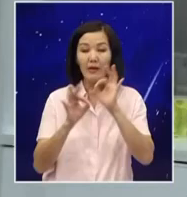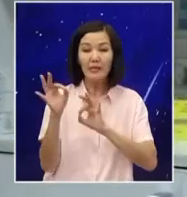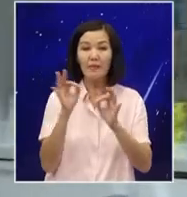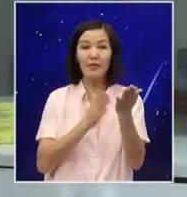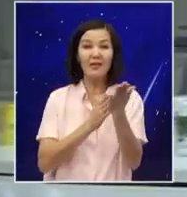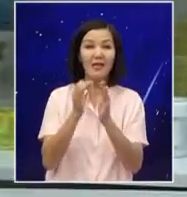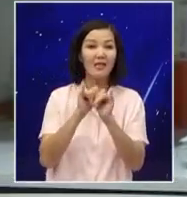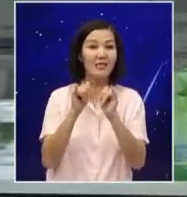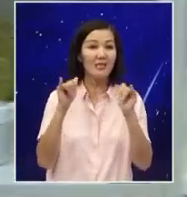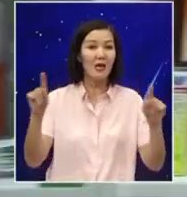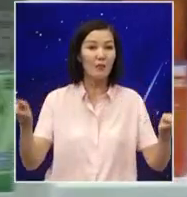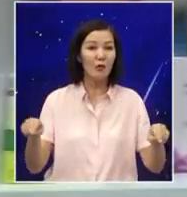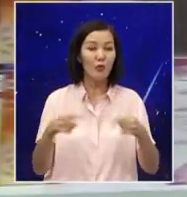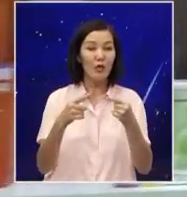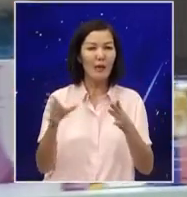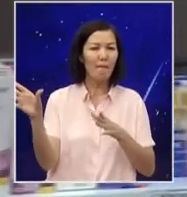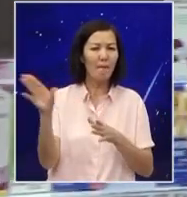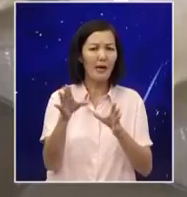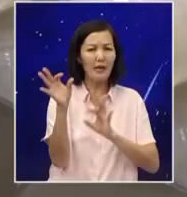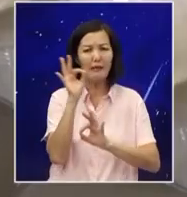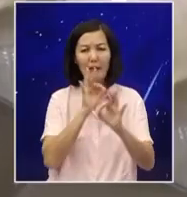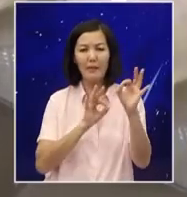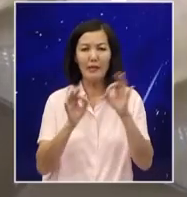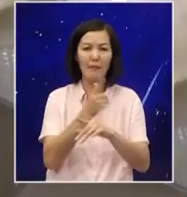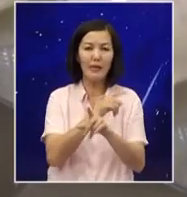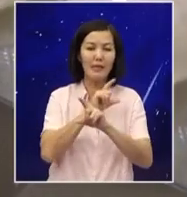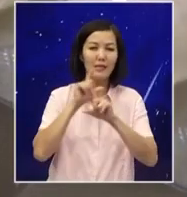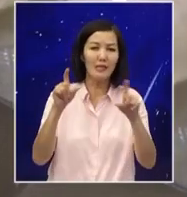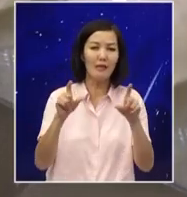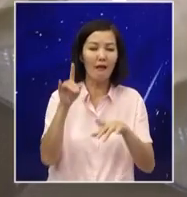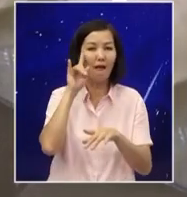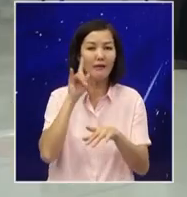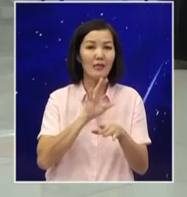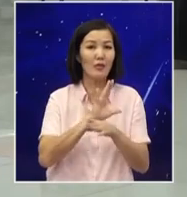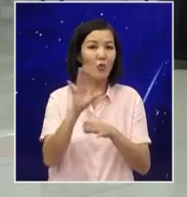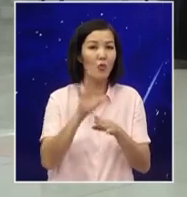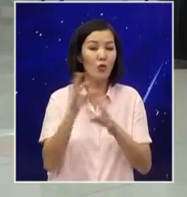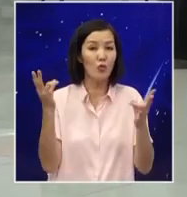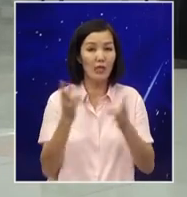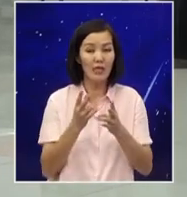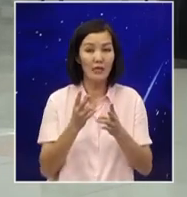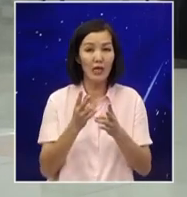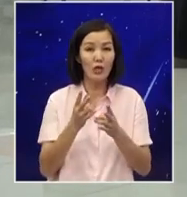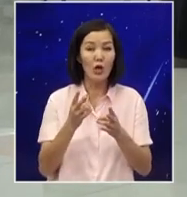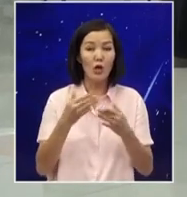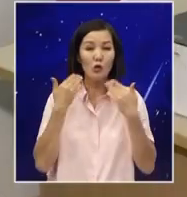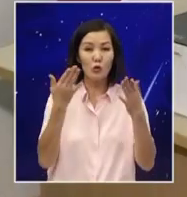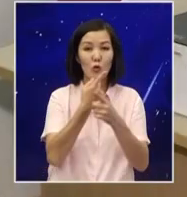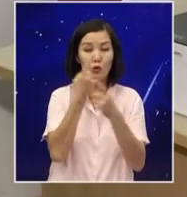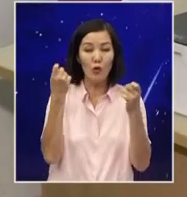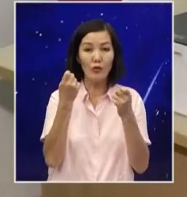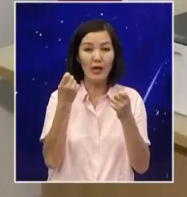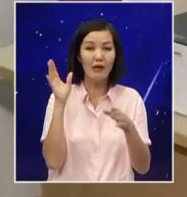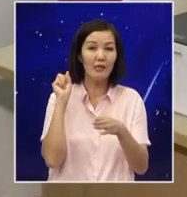тұрғызу керек. Барлық дәрі-дәрмек пен медициналық бұйымдар Қазақстанда өндірілуі тиіс. Бұл президенттің жолдаудағы сөзі.